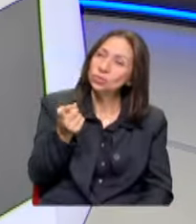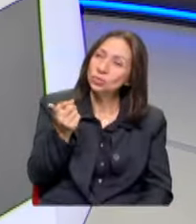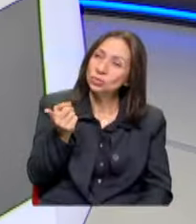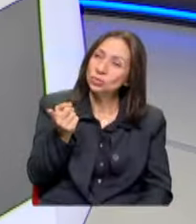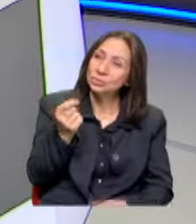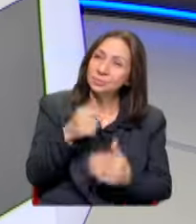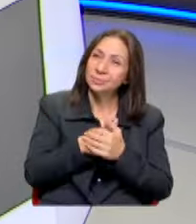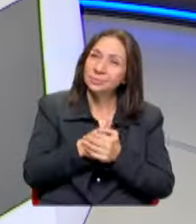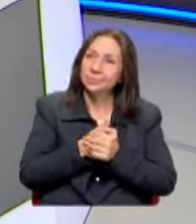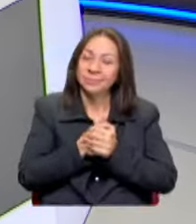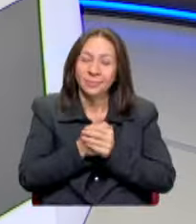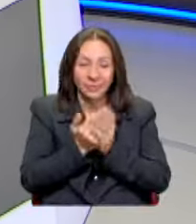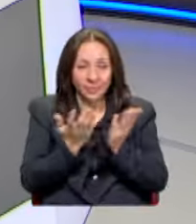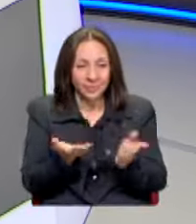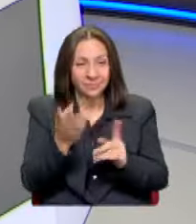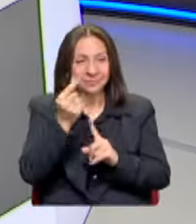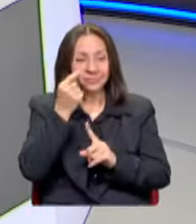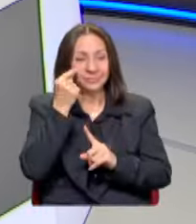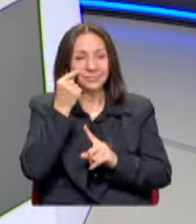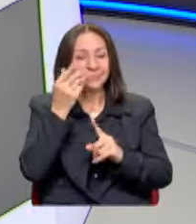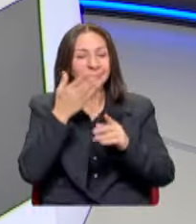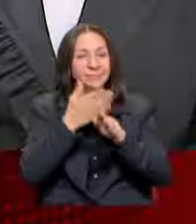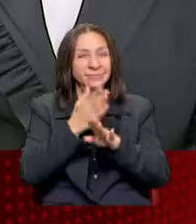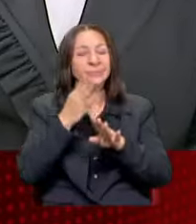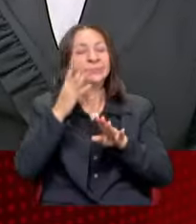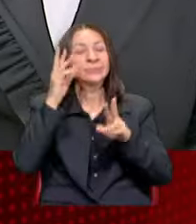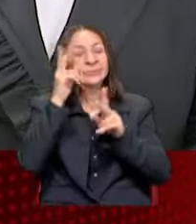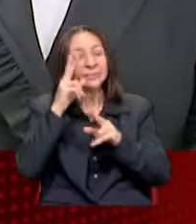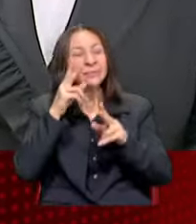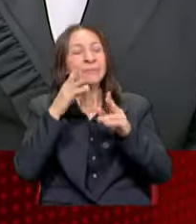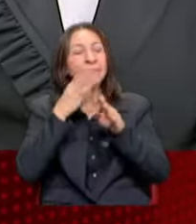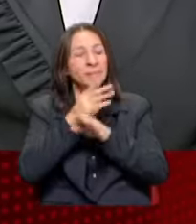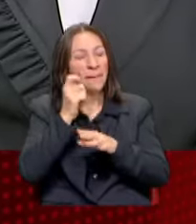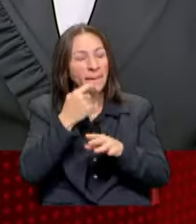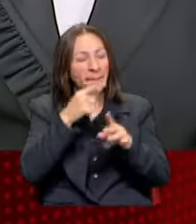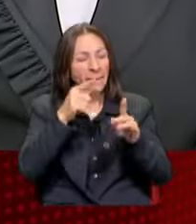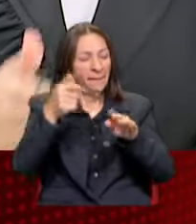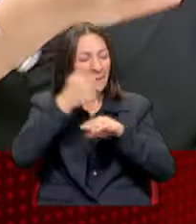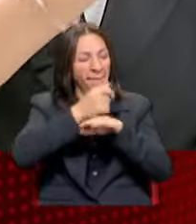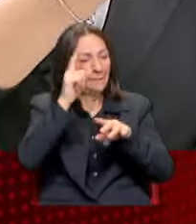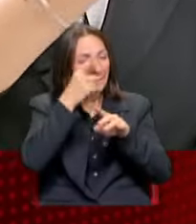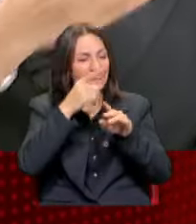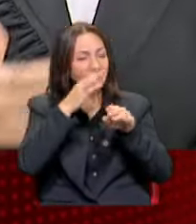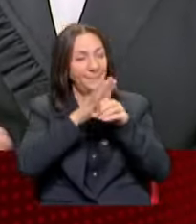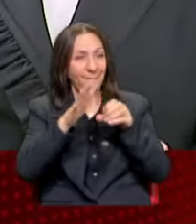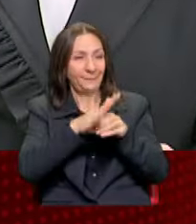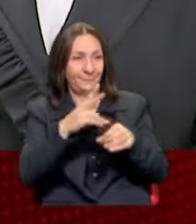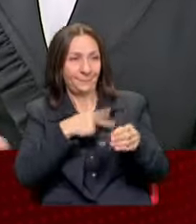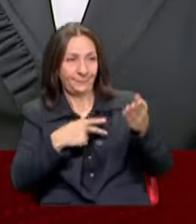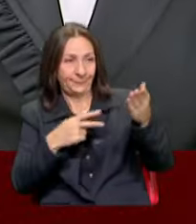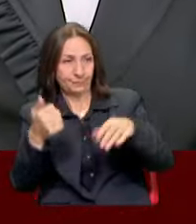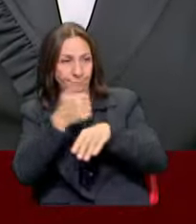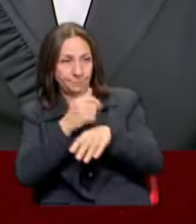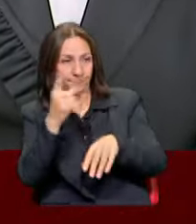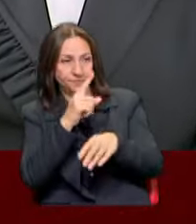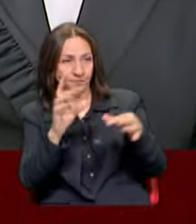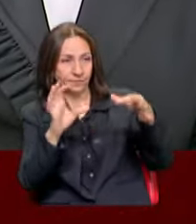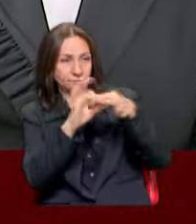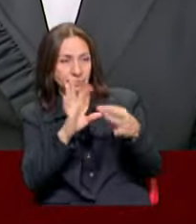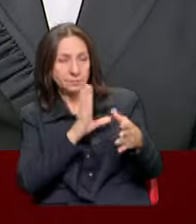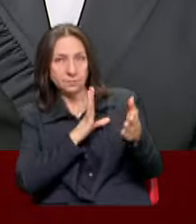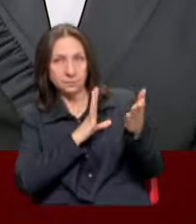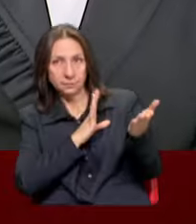Eee İlker Bey aslında hani hayaller ve gerçekler dediniz ya bu iktidarın işte Kayseri Belediyesi iktidar partisinin